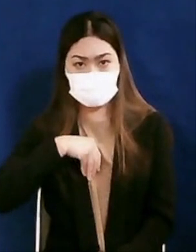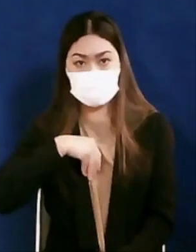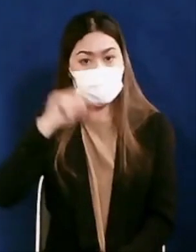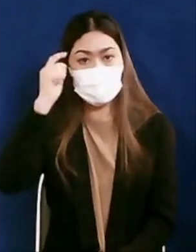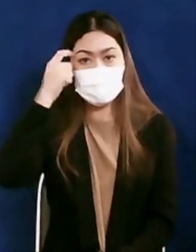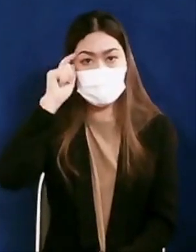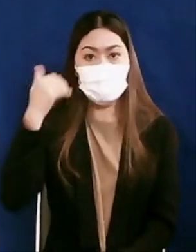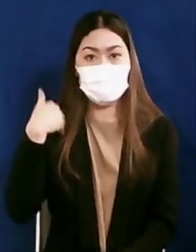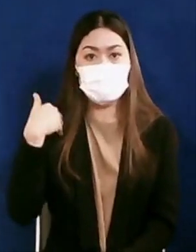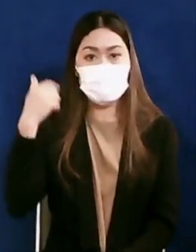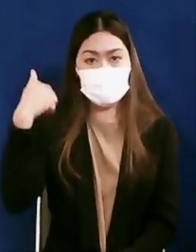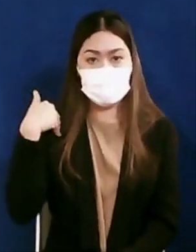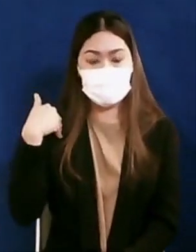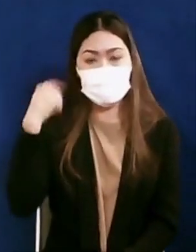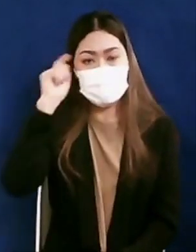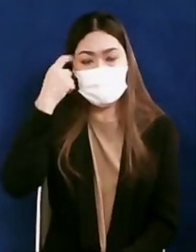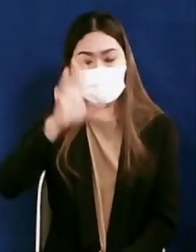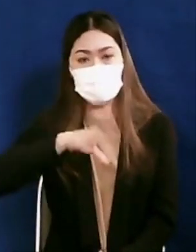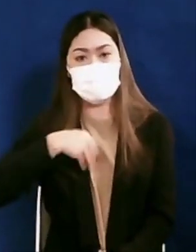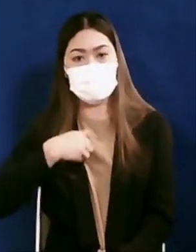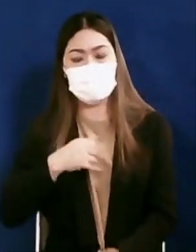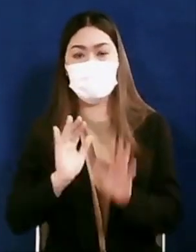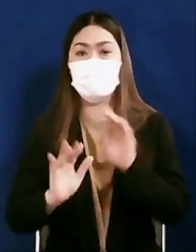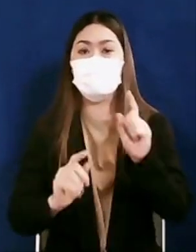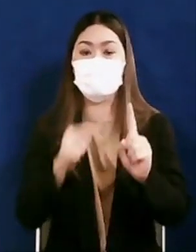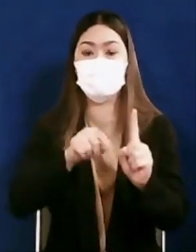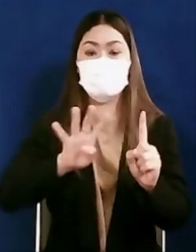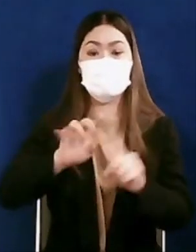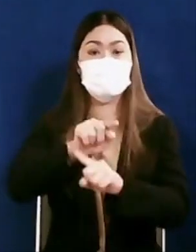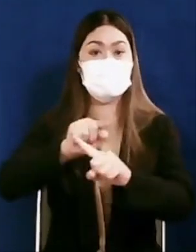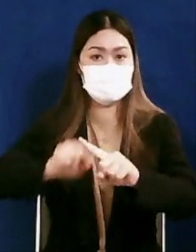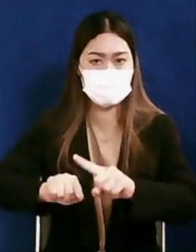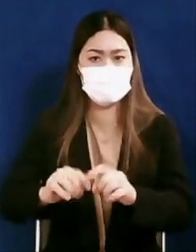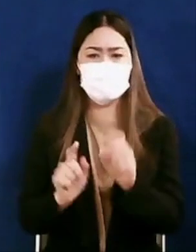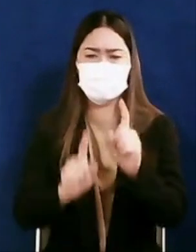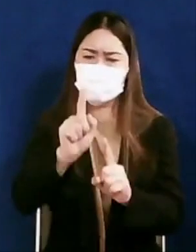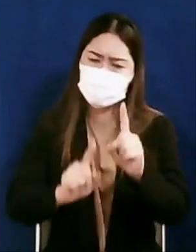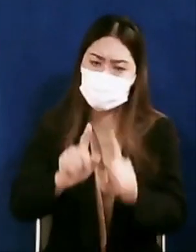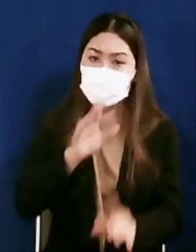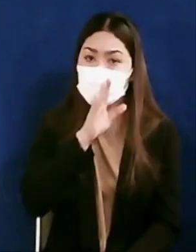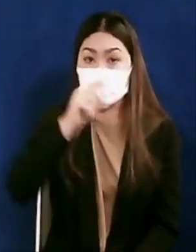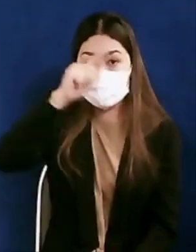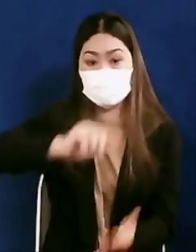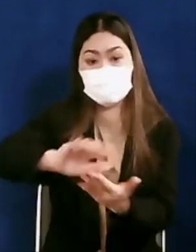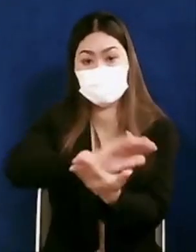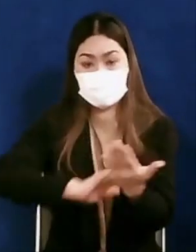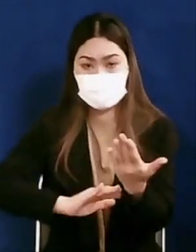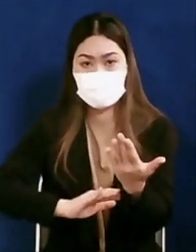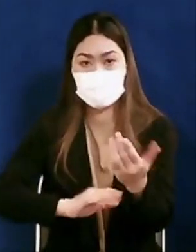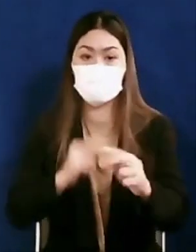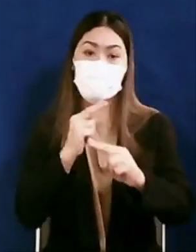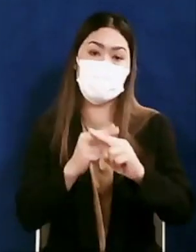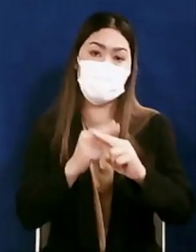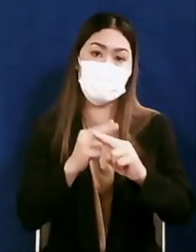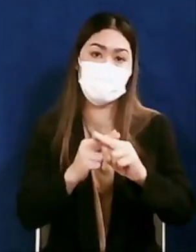รู้ตัวไม่ทราบมาก่อนเนี่ยประมาณ 1.4% นะครับก็ลองคำนวณไปครับถ้าคนไทยคูณด้วยประม